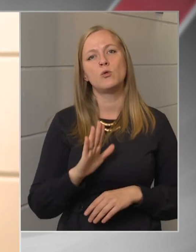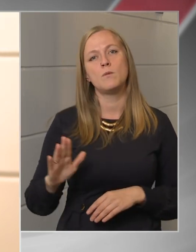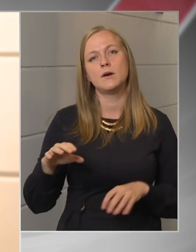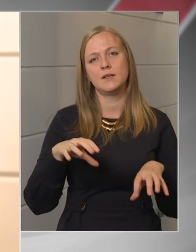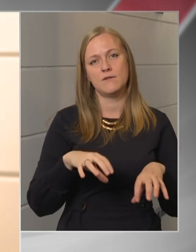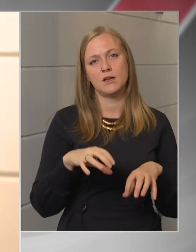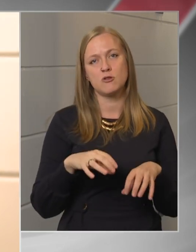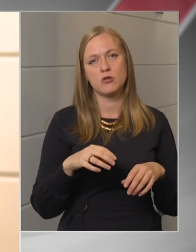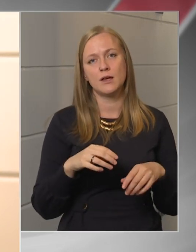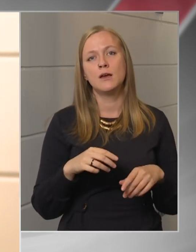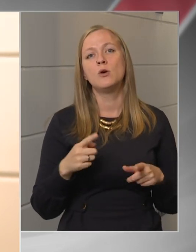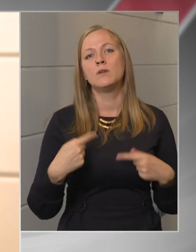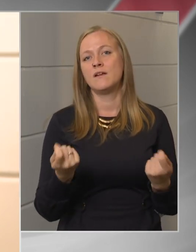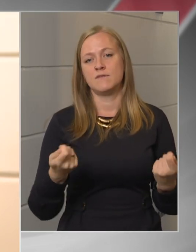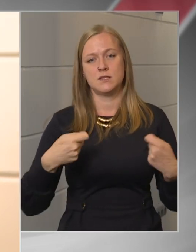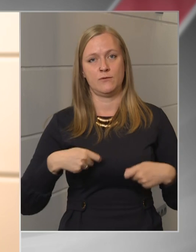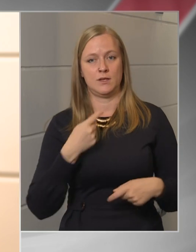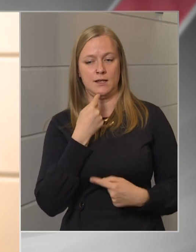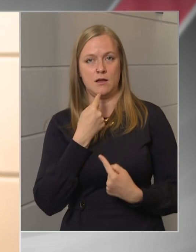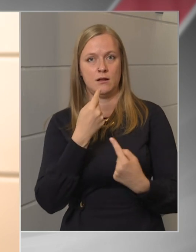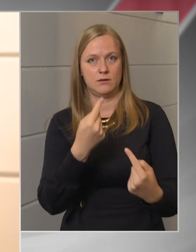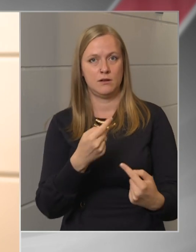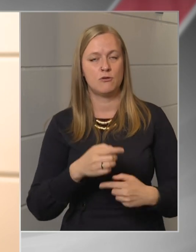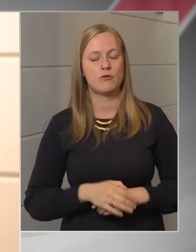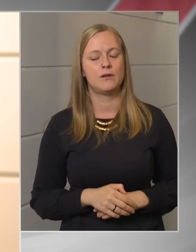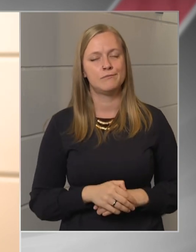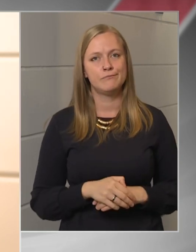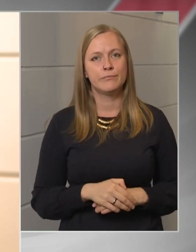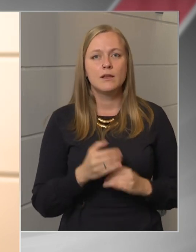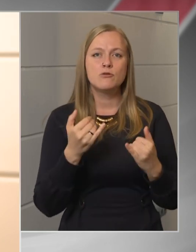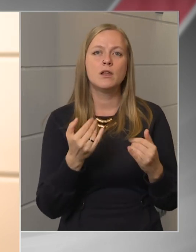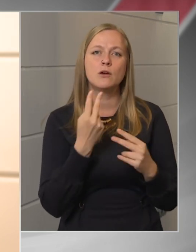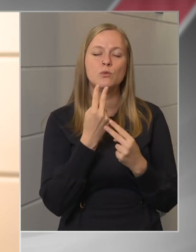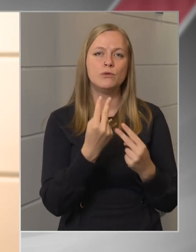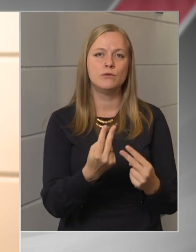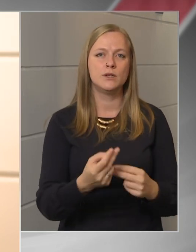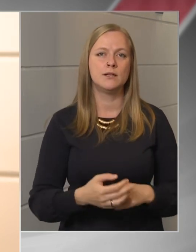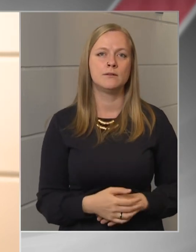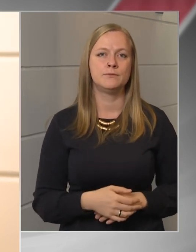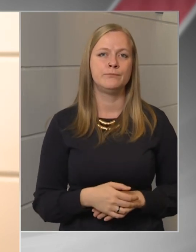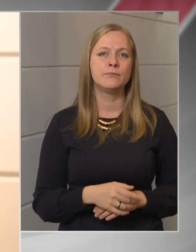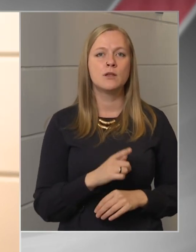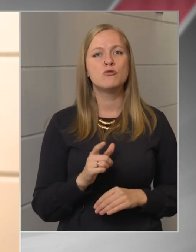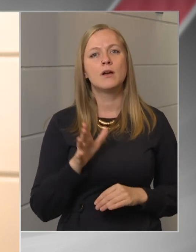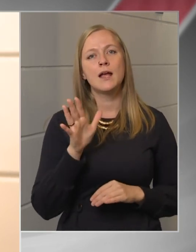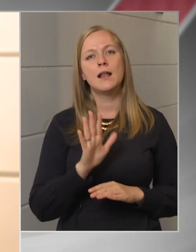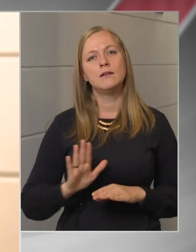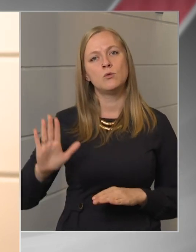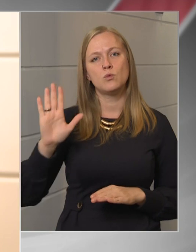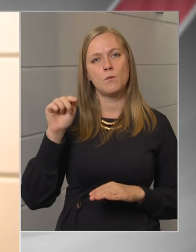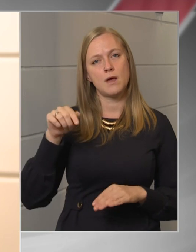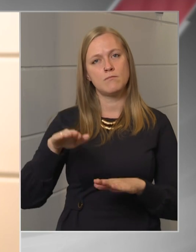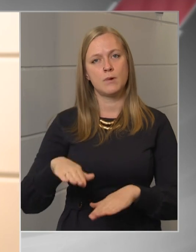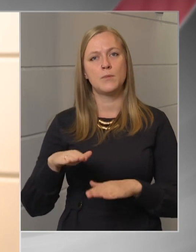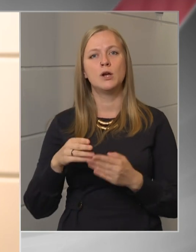tevékenységüket, majd visszavonta ezt a kijelentését, és jelenleg úgy tűnik, hogy csak Kelet-Európában